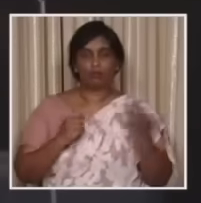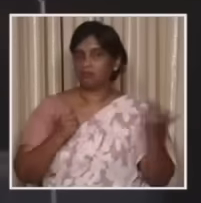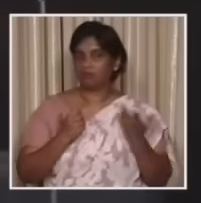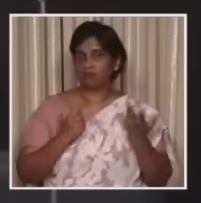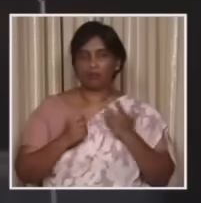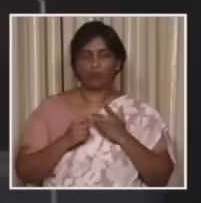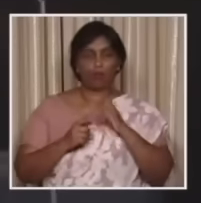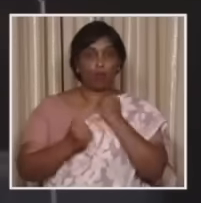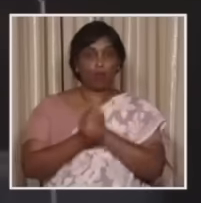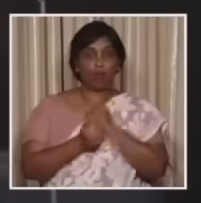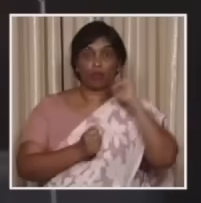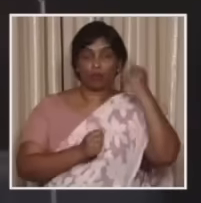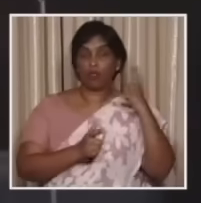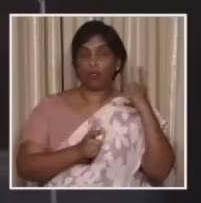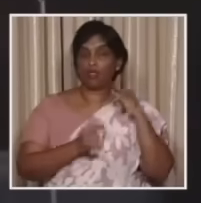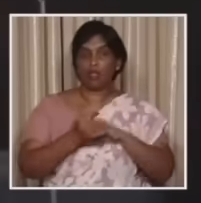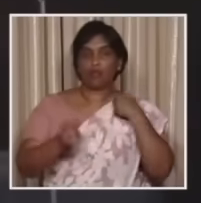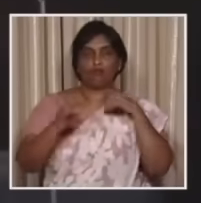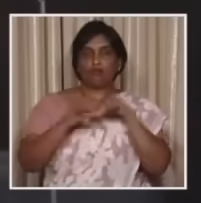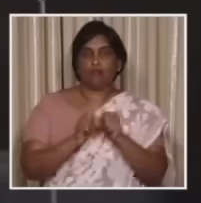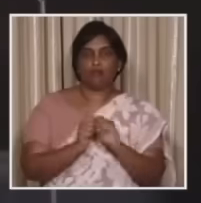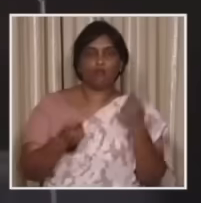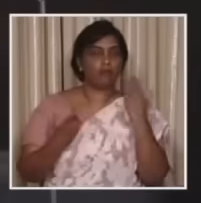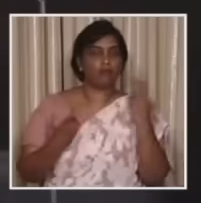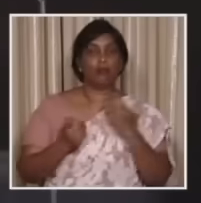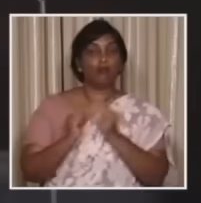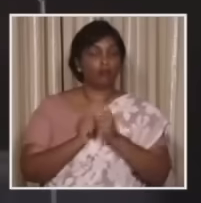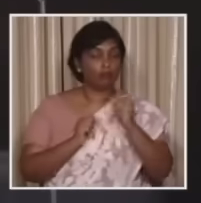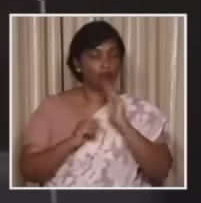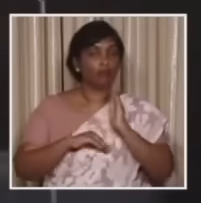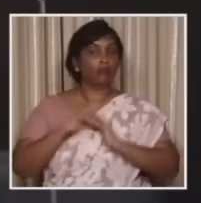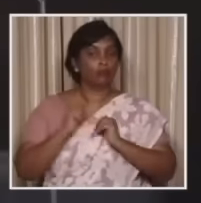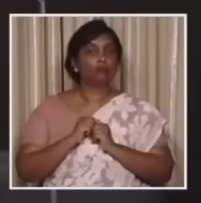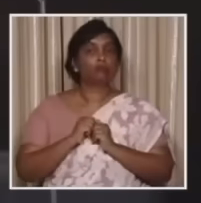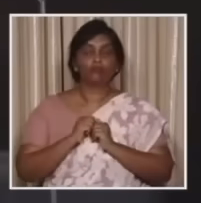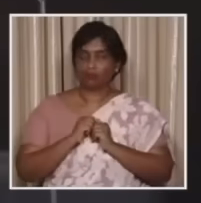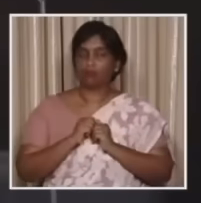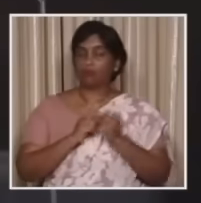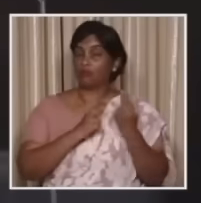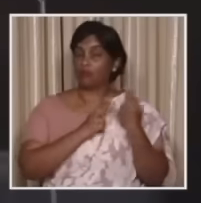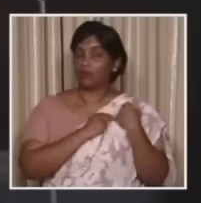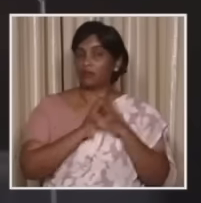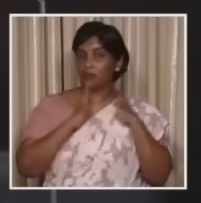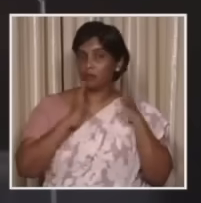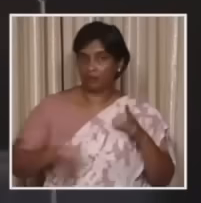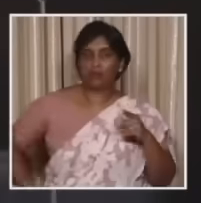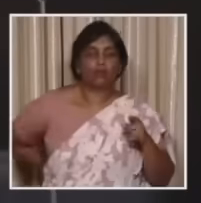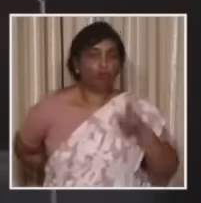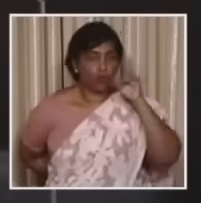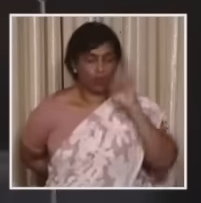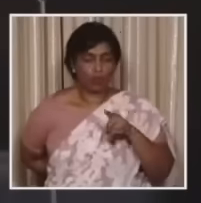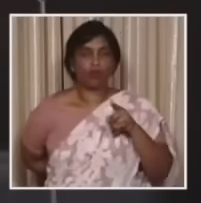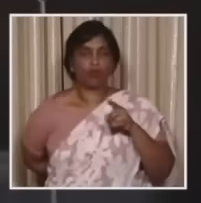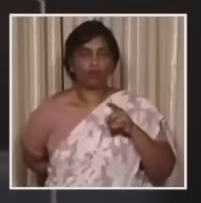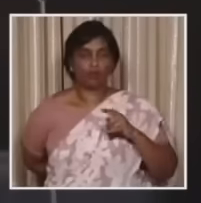කවදාවත් සාමාන්‍යයෙන් පොලිස්පතිට හරි ආරක්ෂක ලේකම්ට හරි මේකට ගතියුතු පියවර ඉතාම බාර දුර පියවර